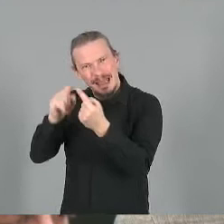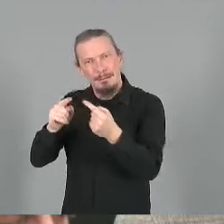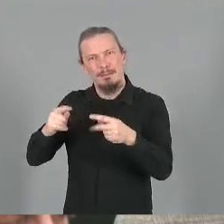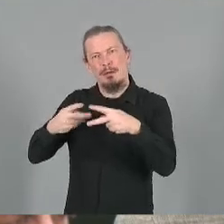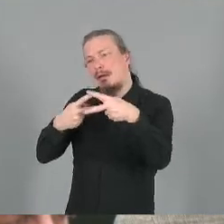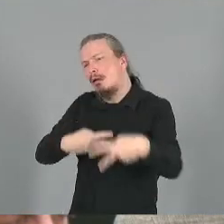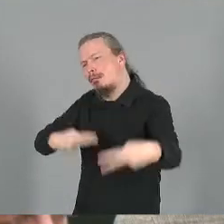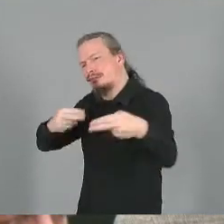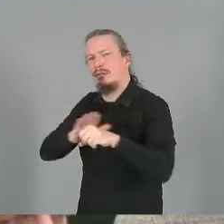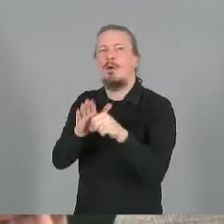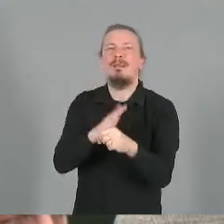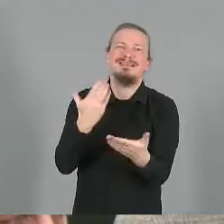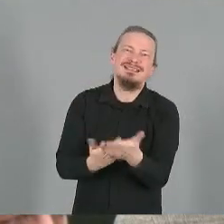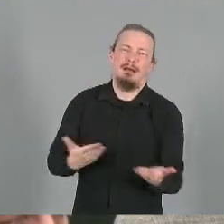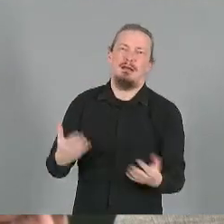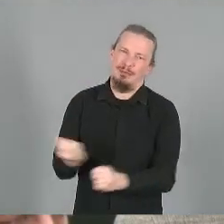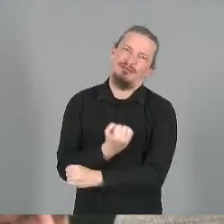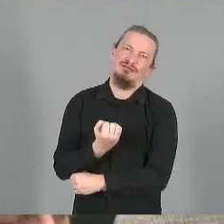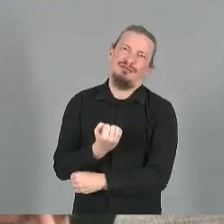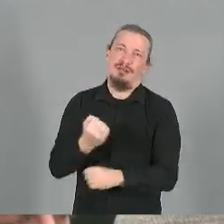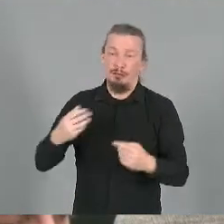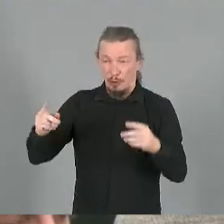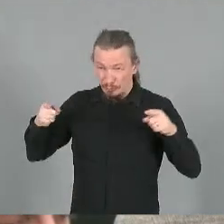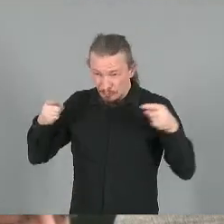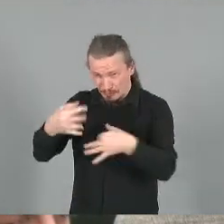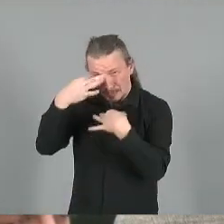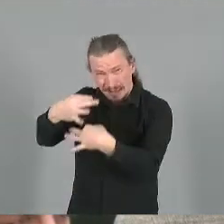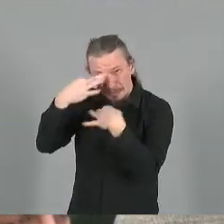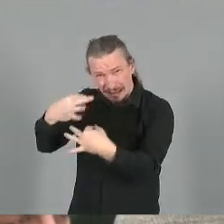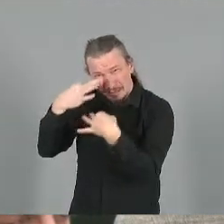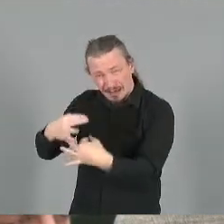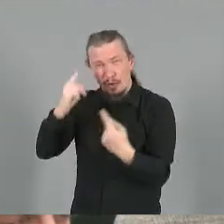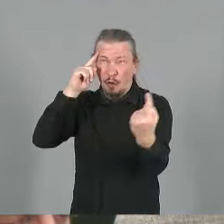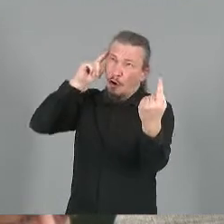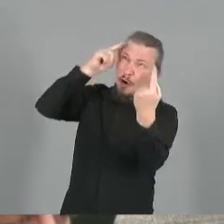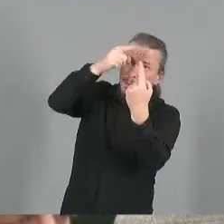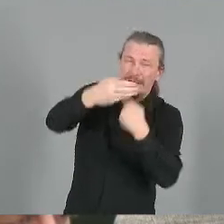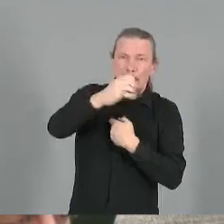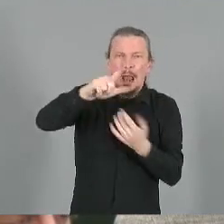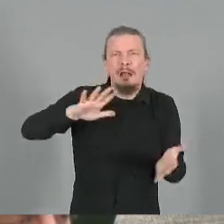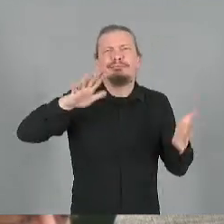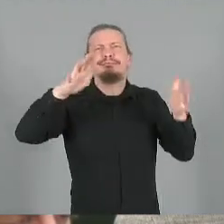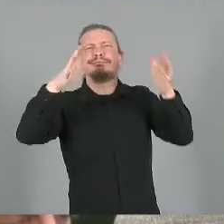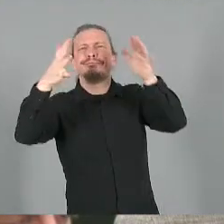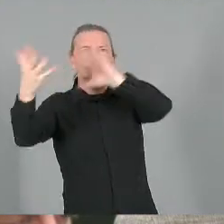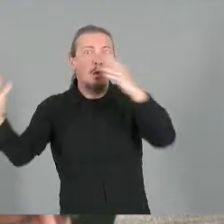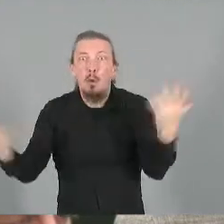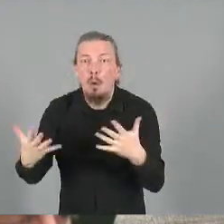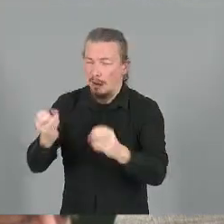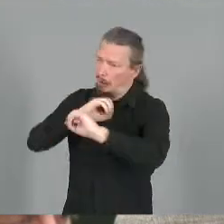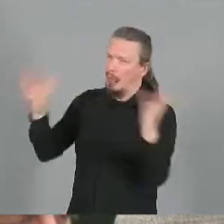mandat, décrivant une feuille de route précise et dessinant la métropole vers laquelle vous souhaitez emmener les métropolitaines et les